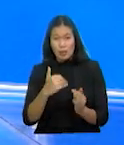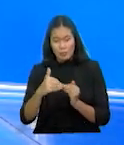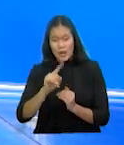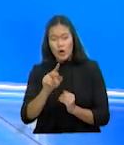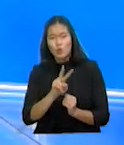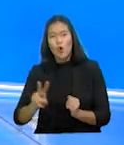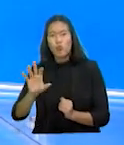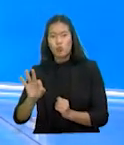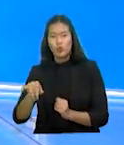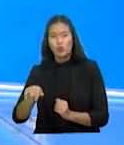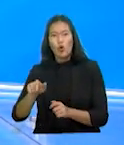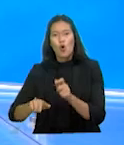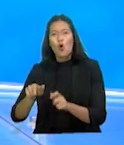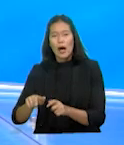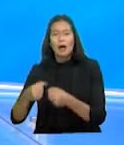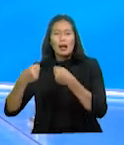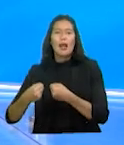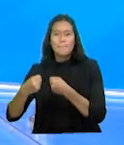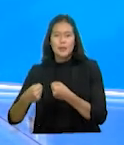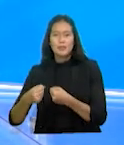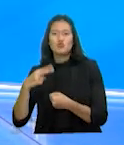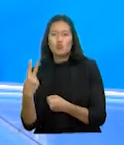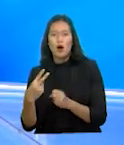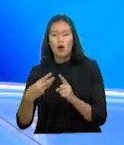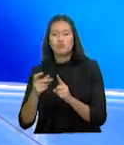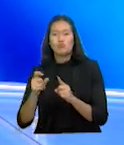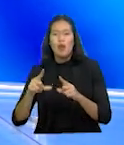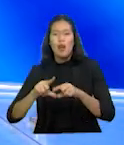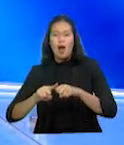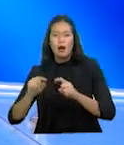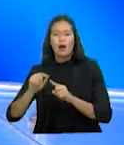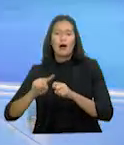20 diantaranya merupakan warga binaan lapas kelas 2A Pula Kapal.